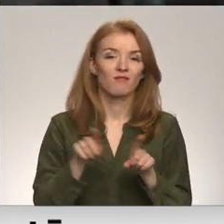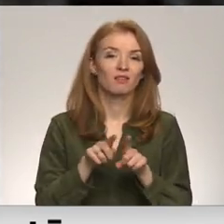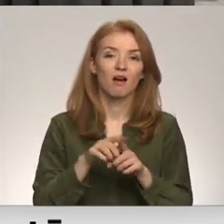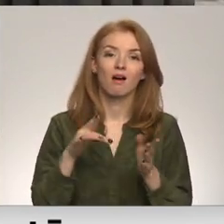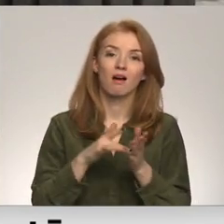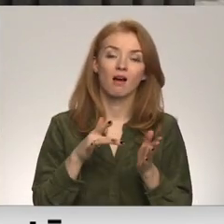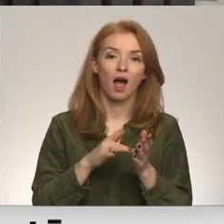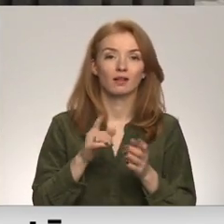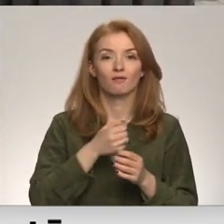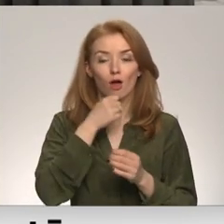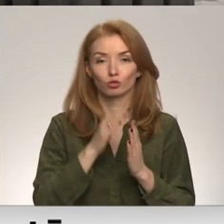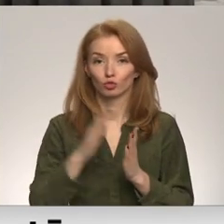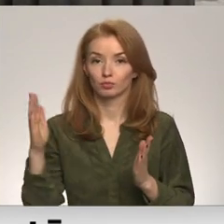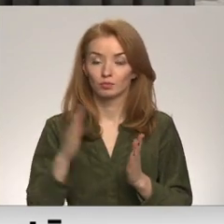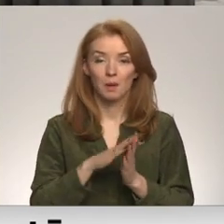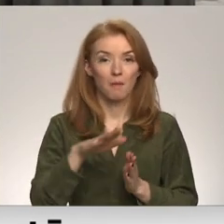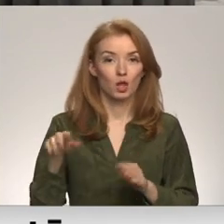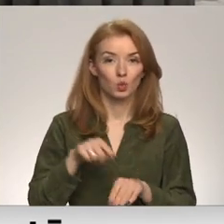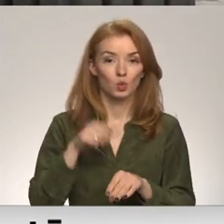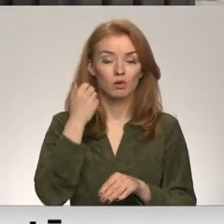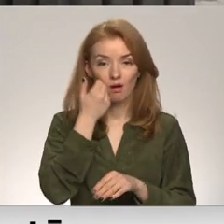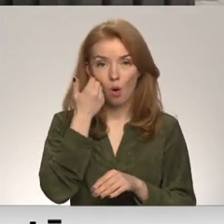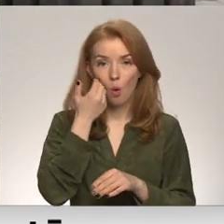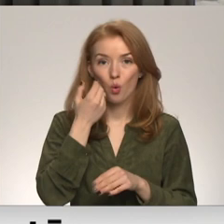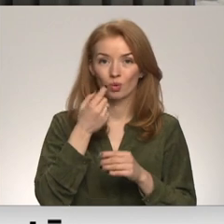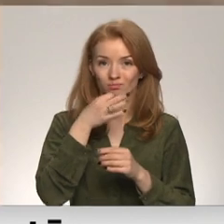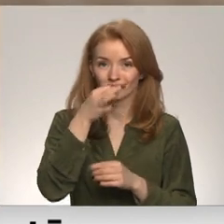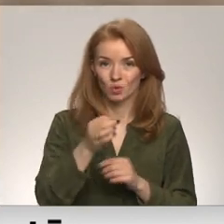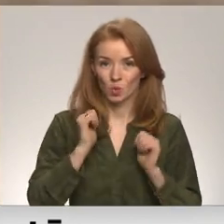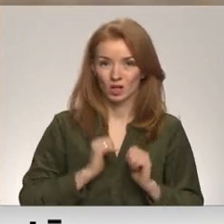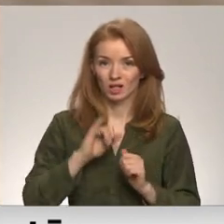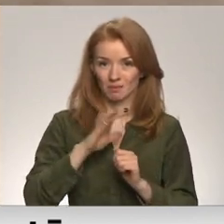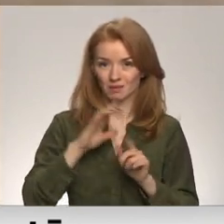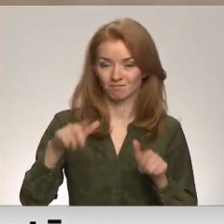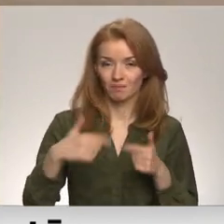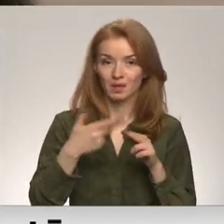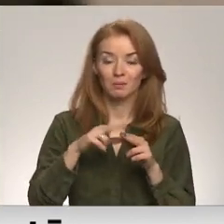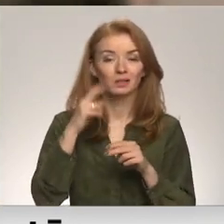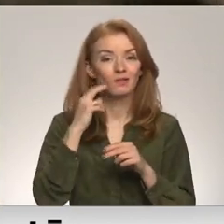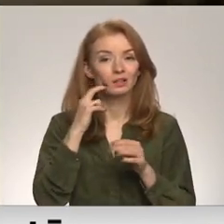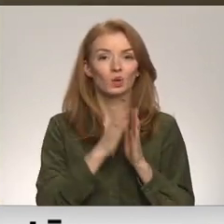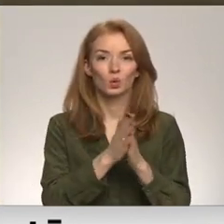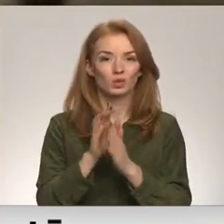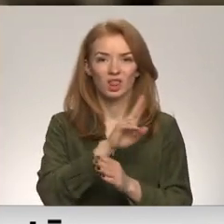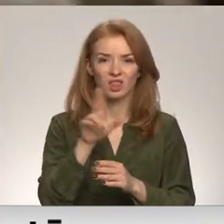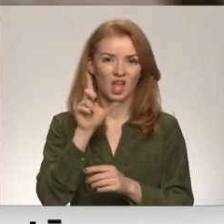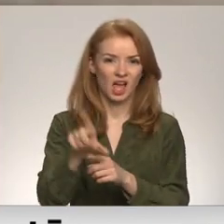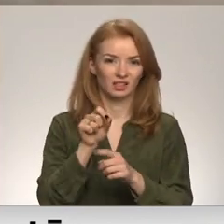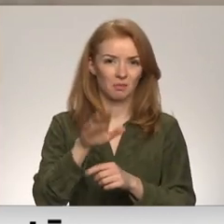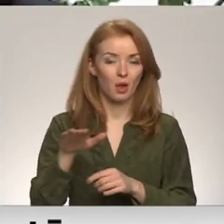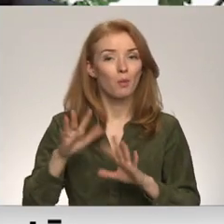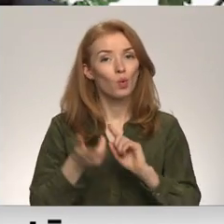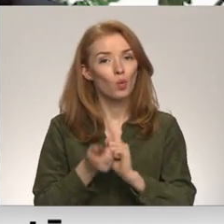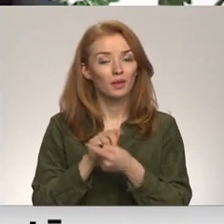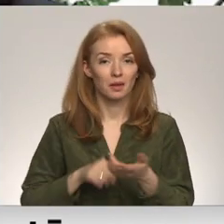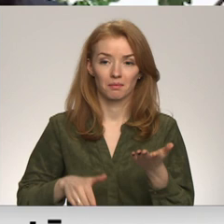rakstura vai vecuma. Bērni jūt kaunu atzīties, ja pieļāvuši kļūdu, tāpēc vecāki tiek aicināti nenosodīt bērnu, bet palīdzēt.